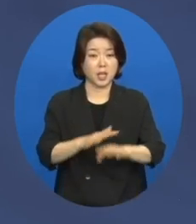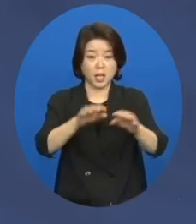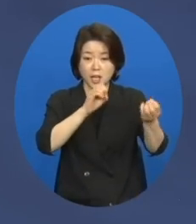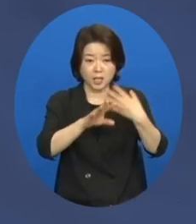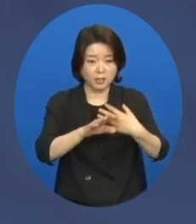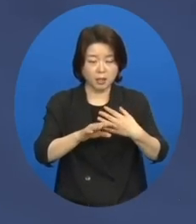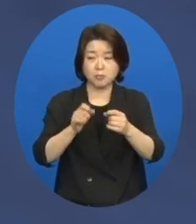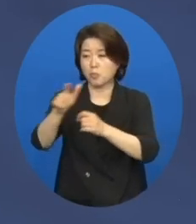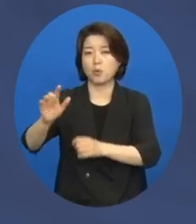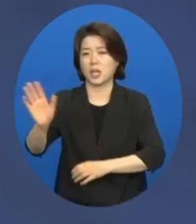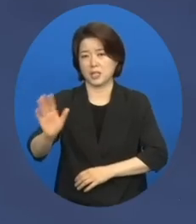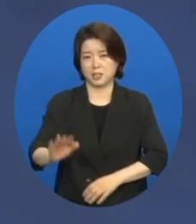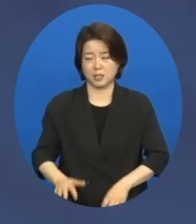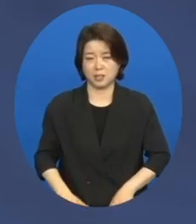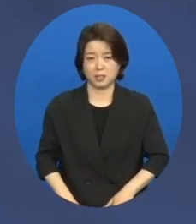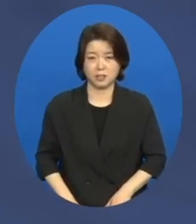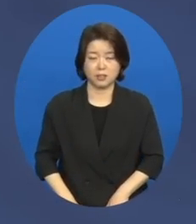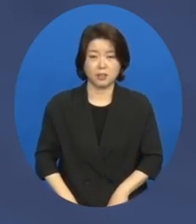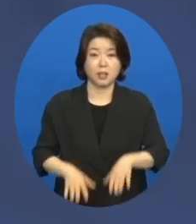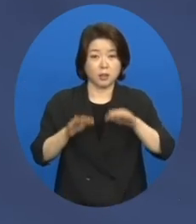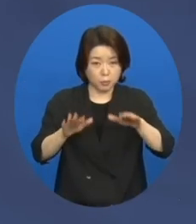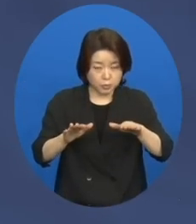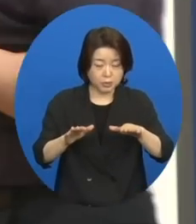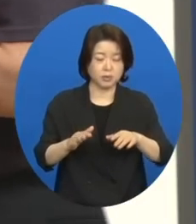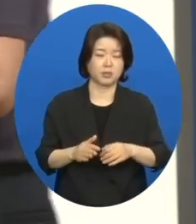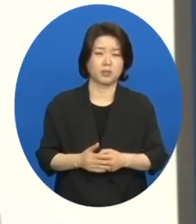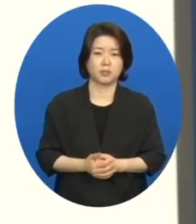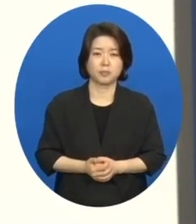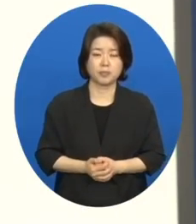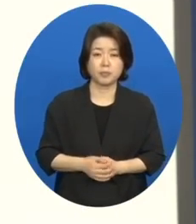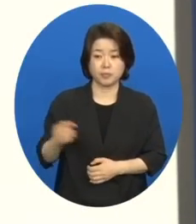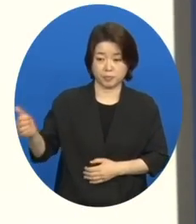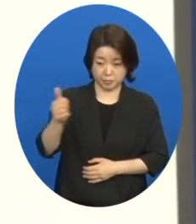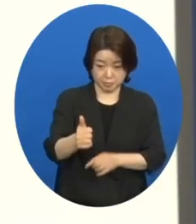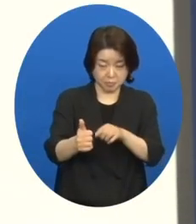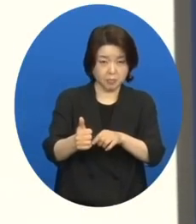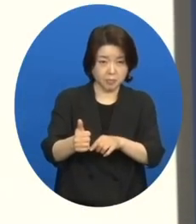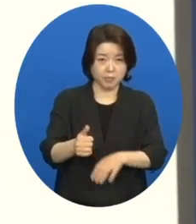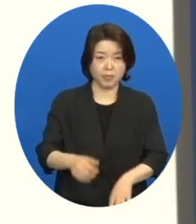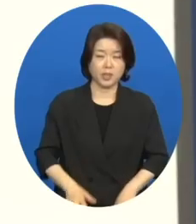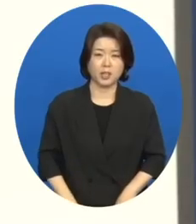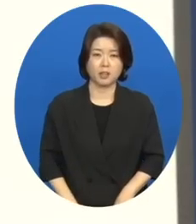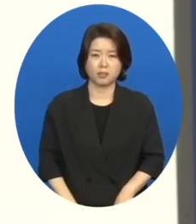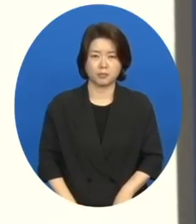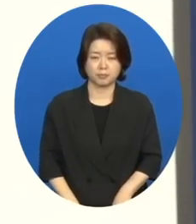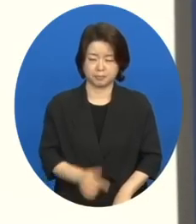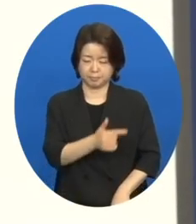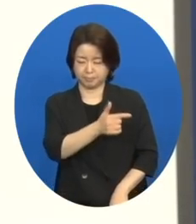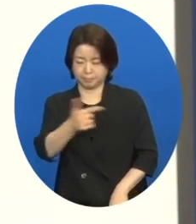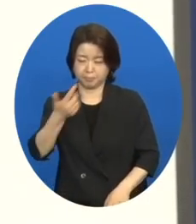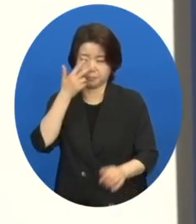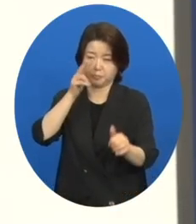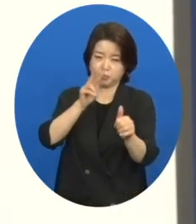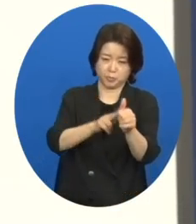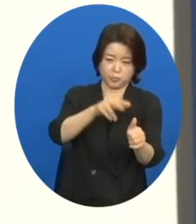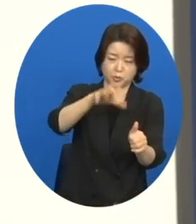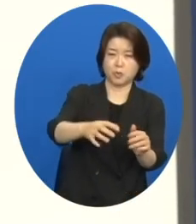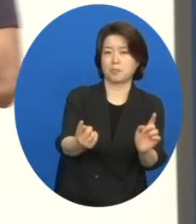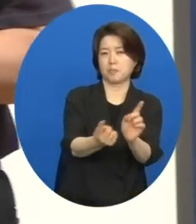있지 않습니다. 근데 오늘 사실 이 앞에서 우리는 이제 커다란 도전 앞에 서